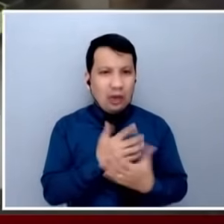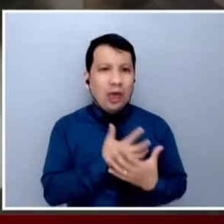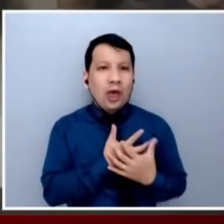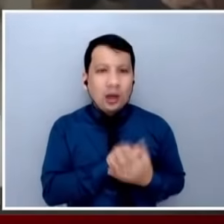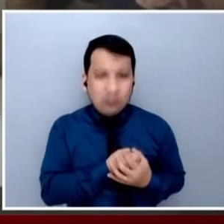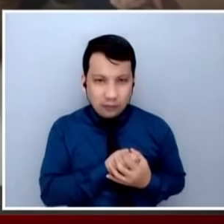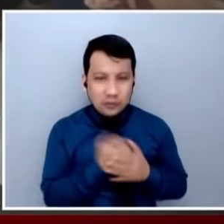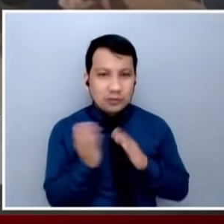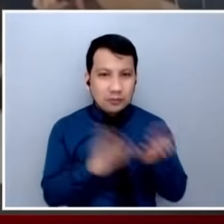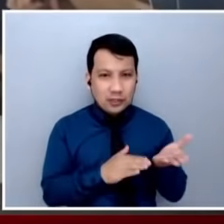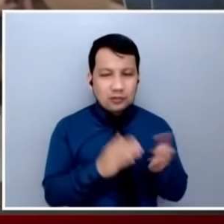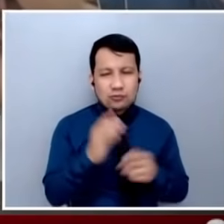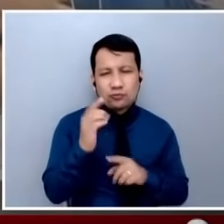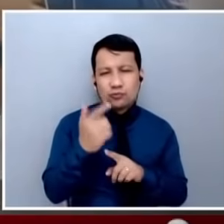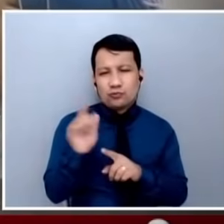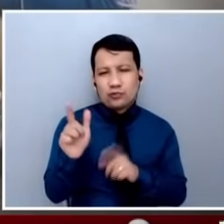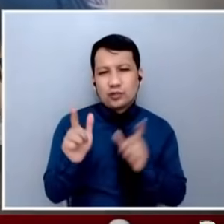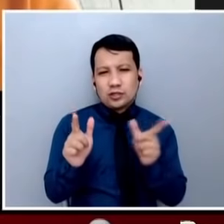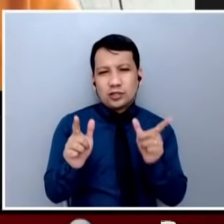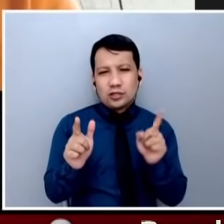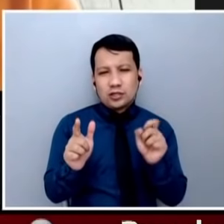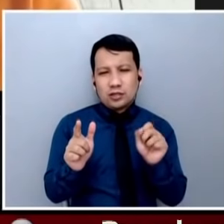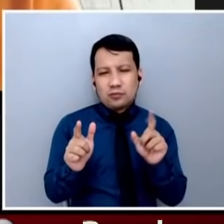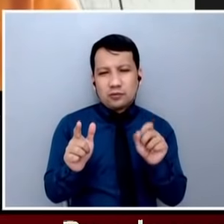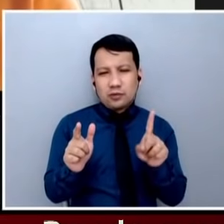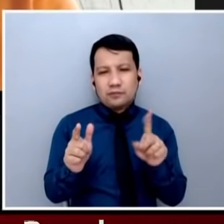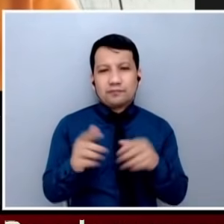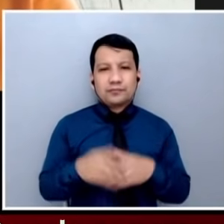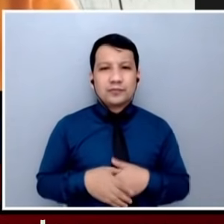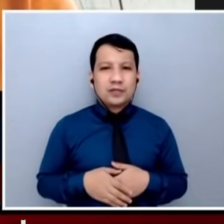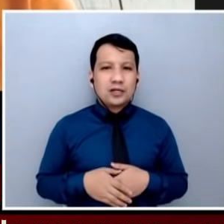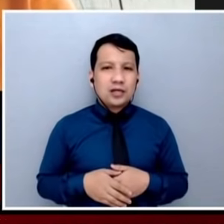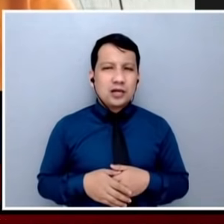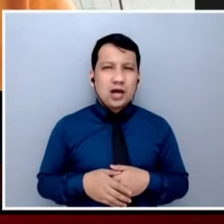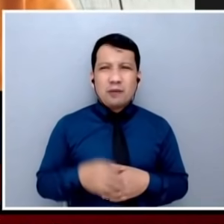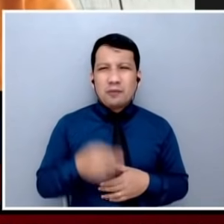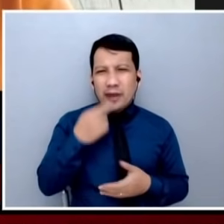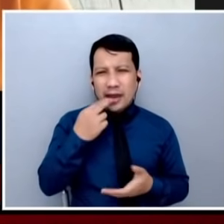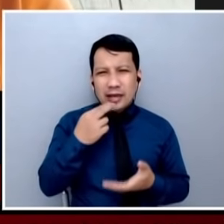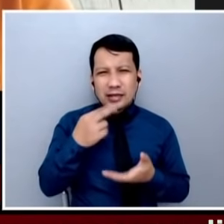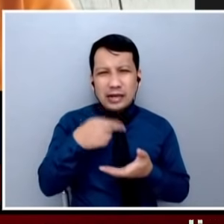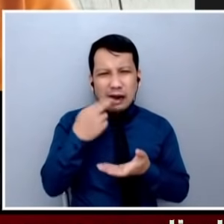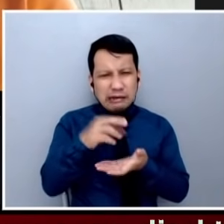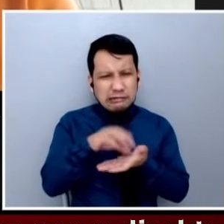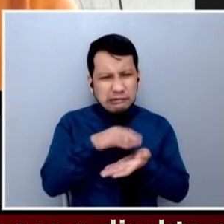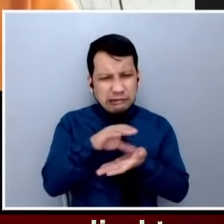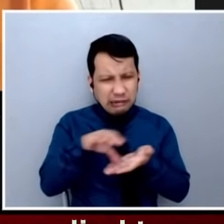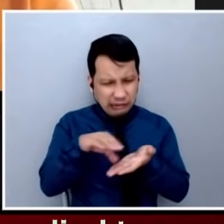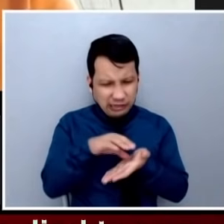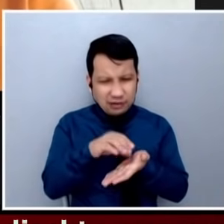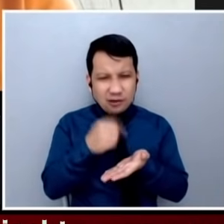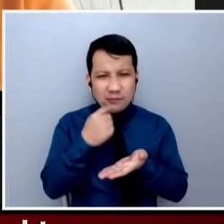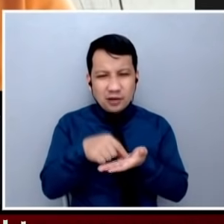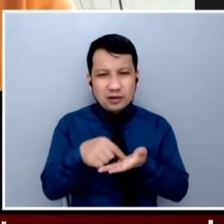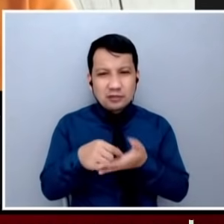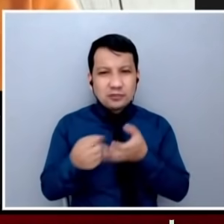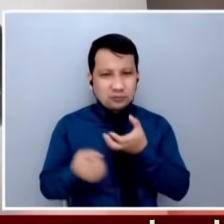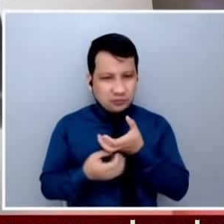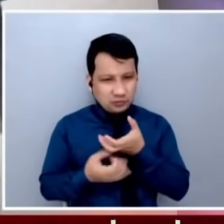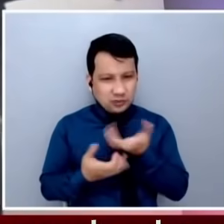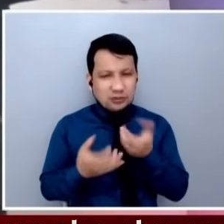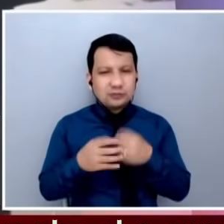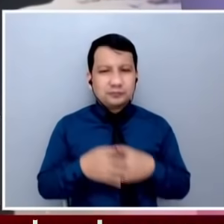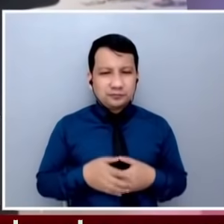noong 2011. Nagdadala po kami ng kakanin kasi palagi po pag mga ganyan, nagluluto po kami ng